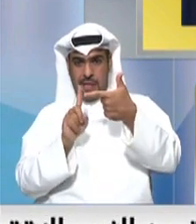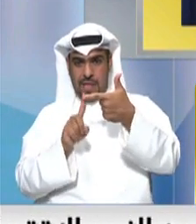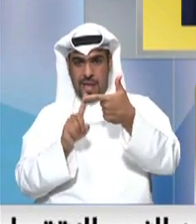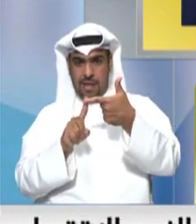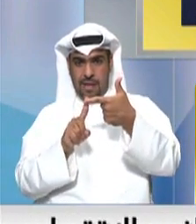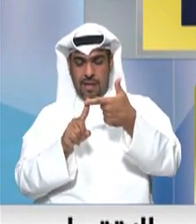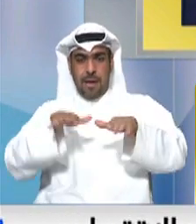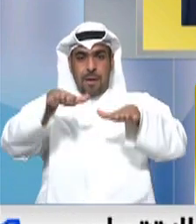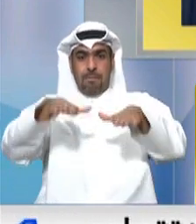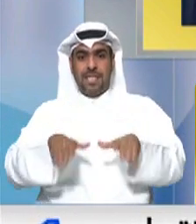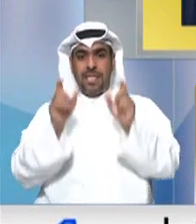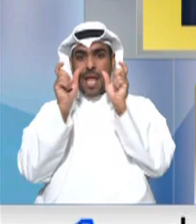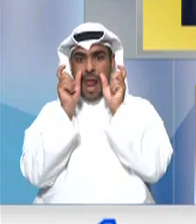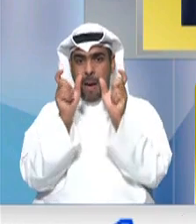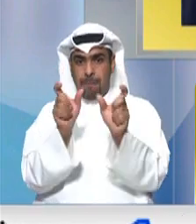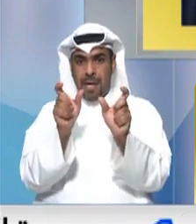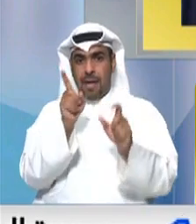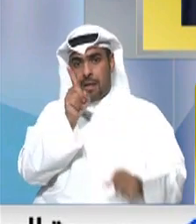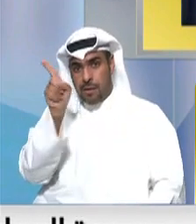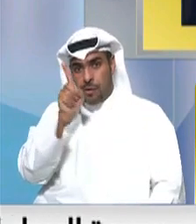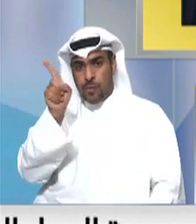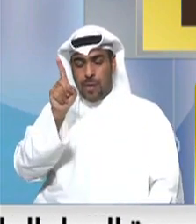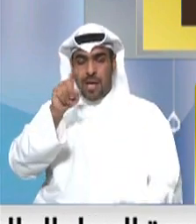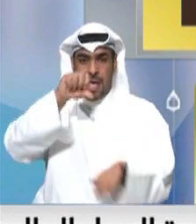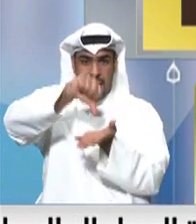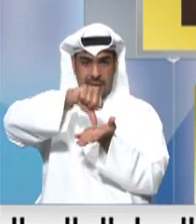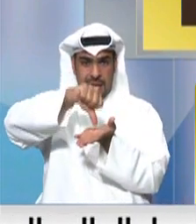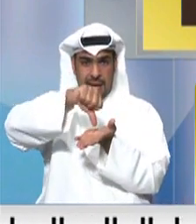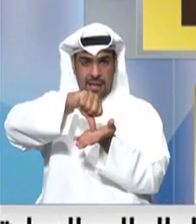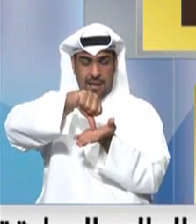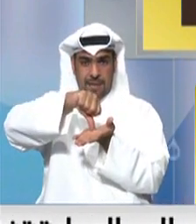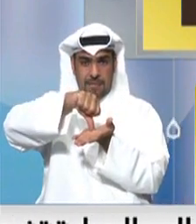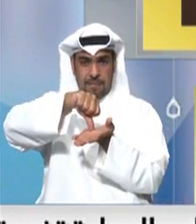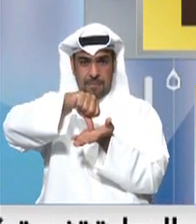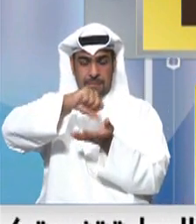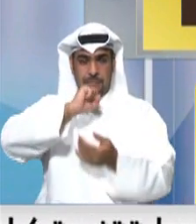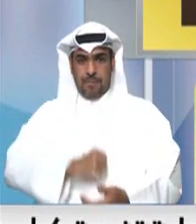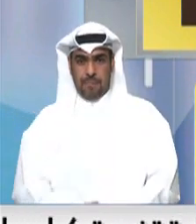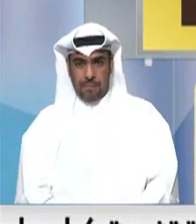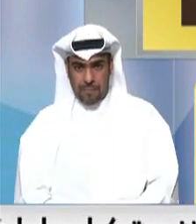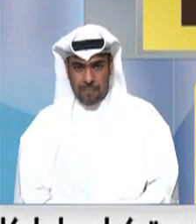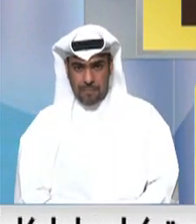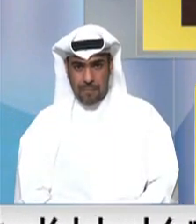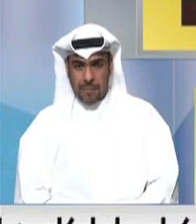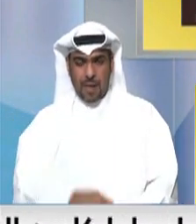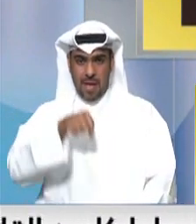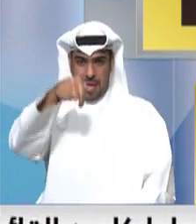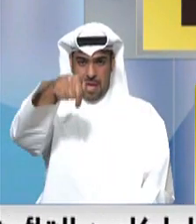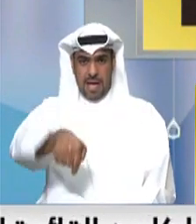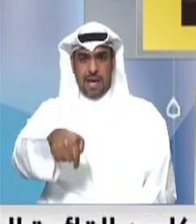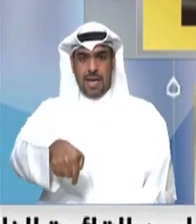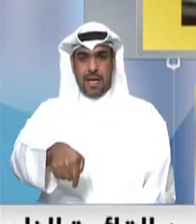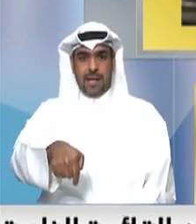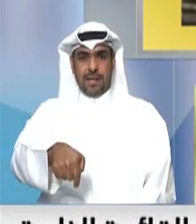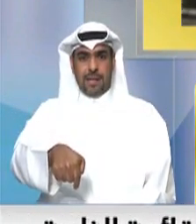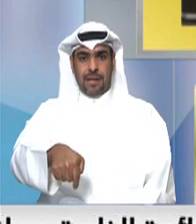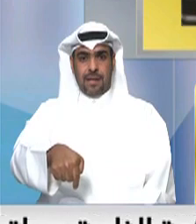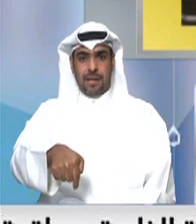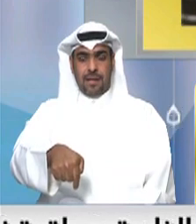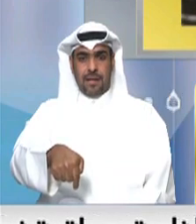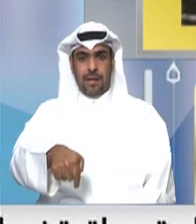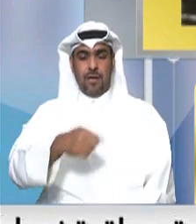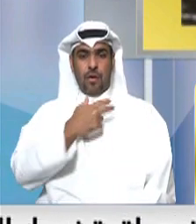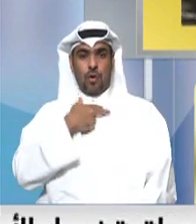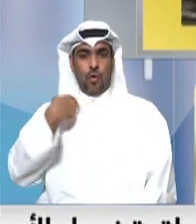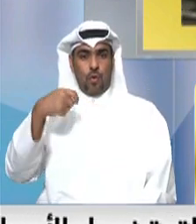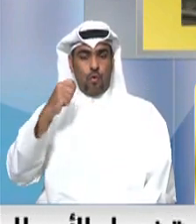هو بزشكيان. جميع هذه الشخصيات وفي الظروف الراهنة تؤكد بأن هذه الانتخابات هي مرحلة مفصلية في السياسة